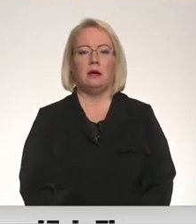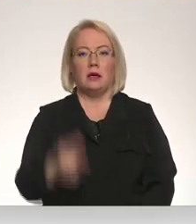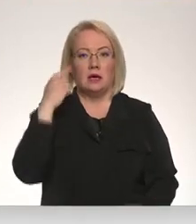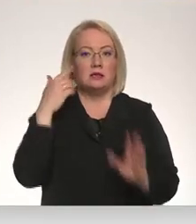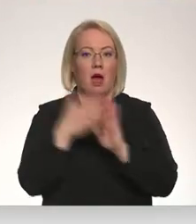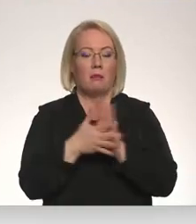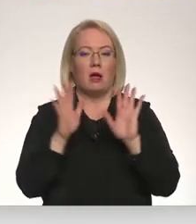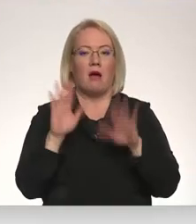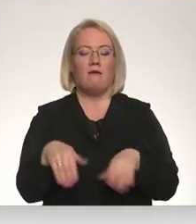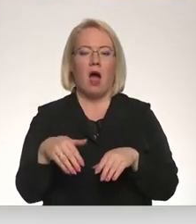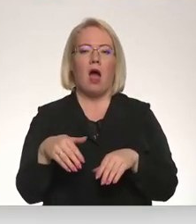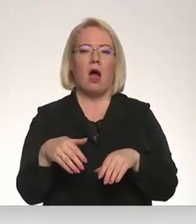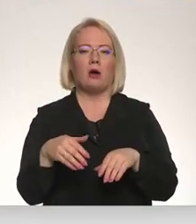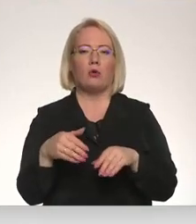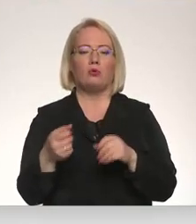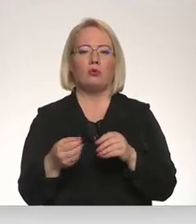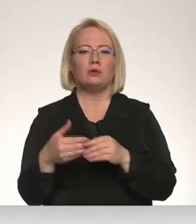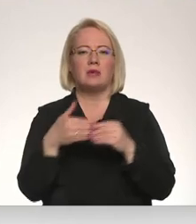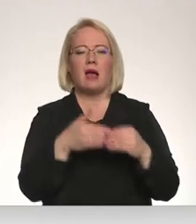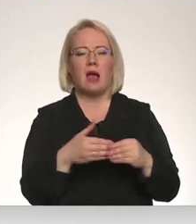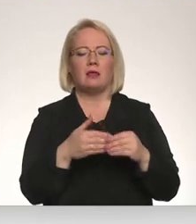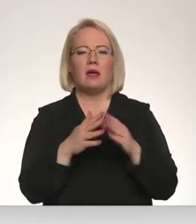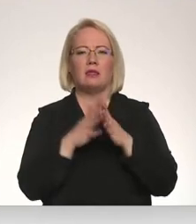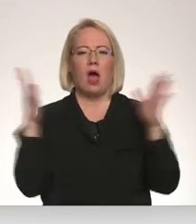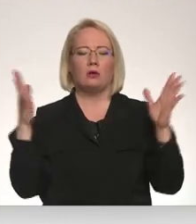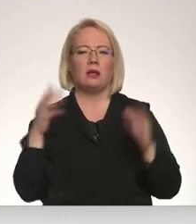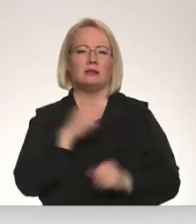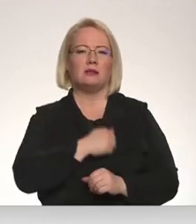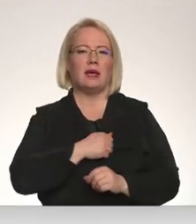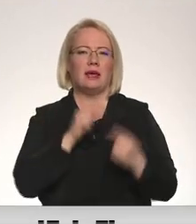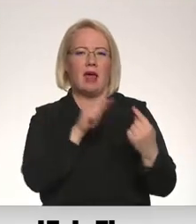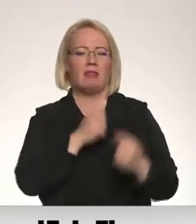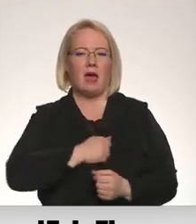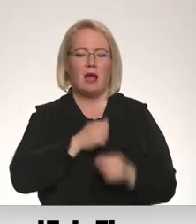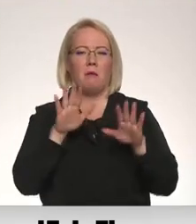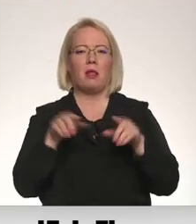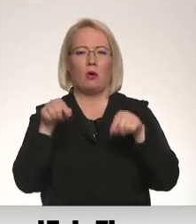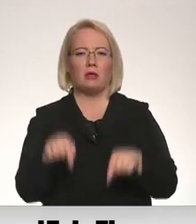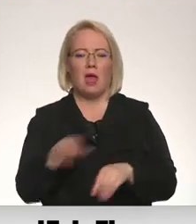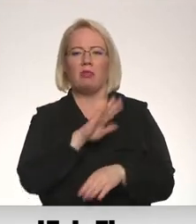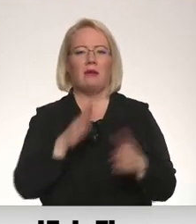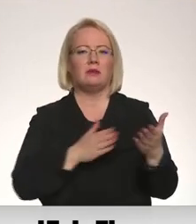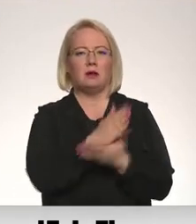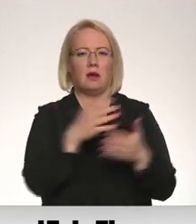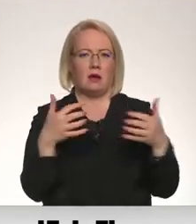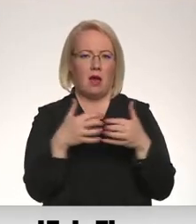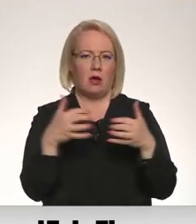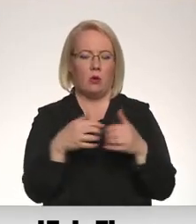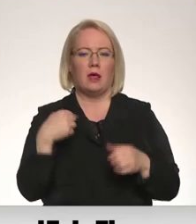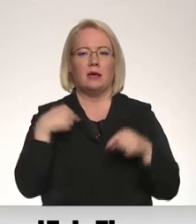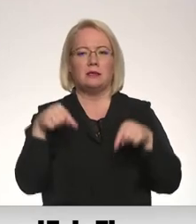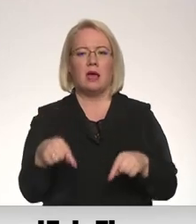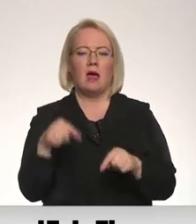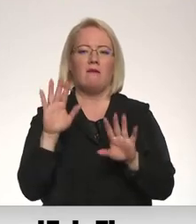Sapratu, ka varu sagādāt daudz lielākus zaudējumus ienaidniekam, paliekot šeit, nekā dodoties karot. Šeit es varu